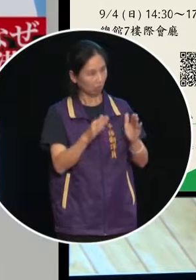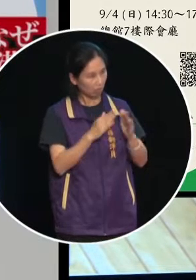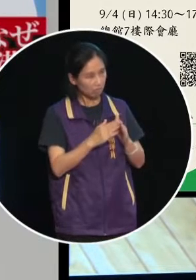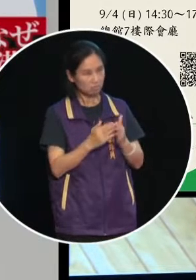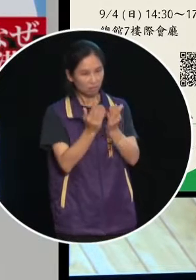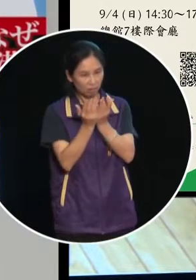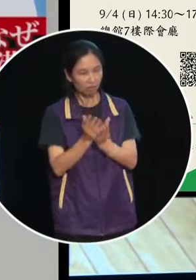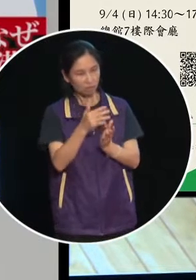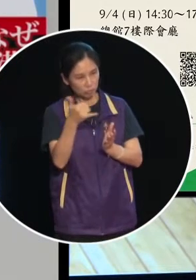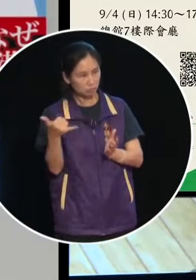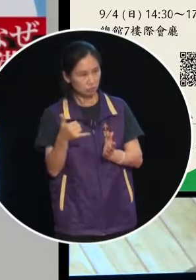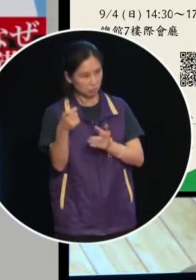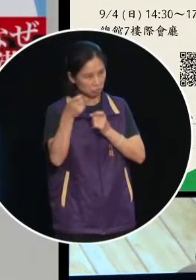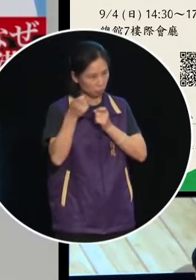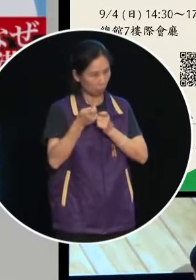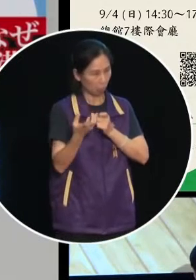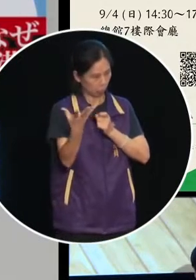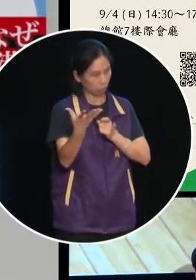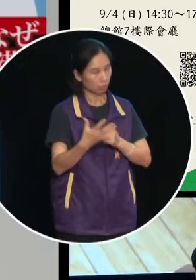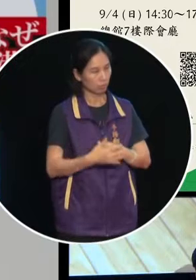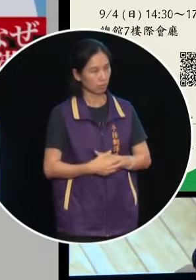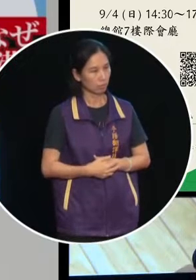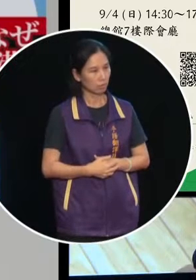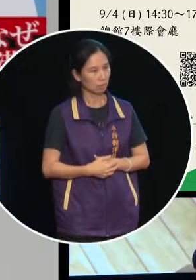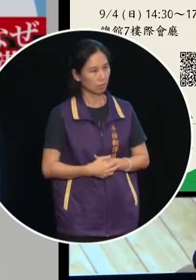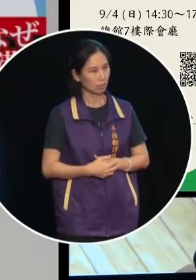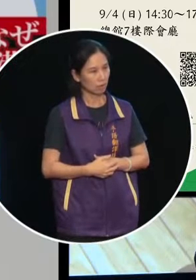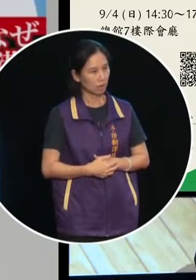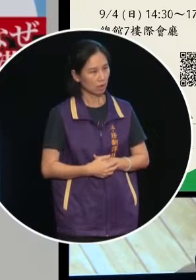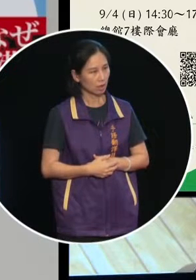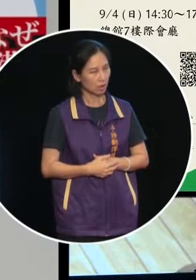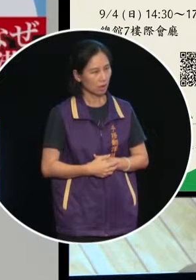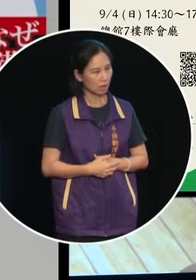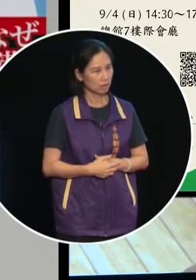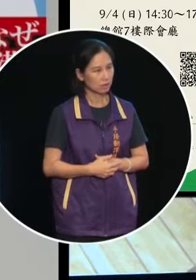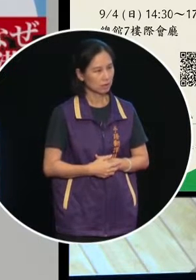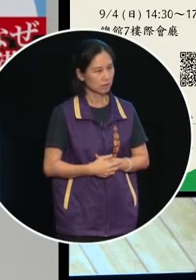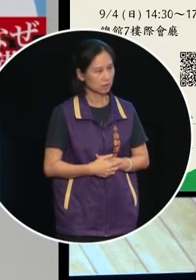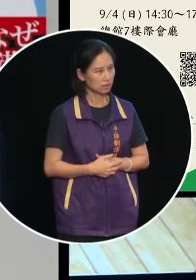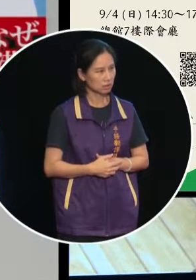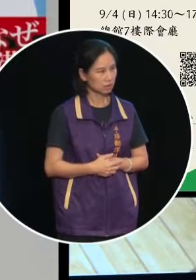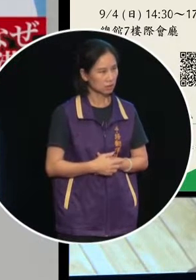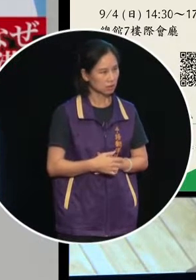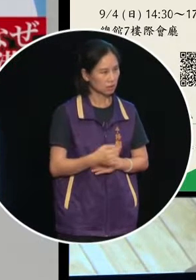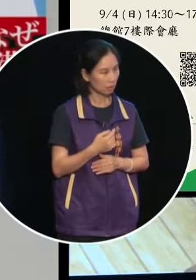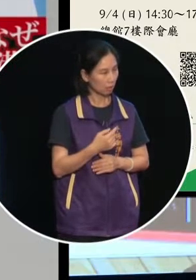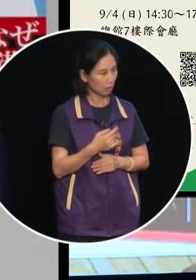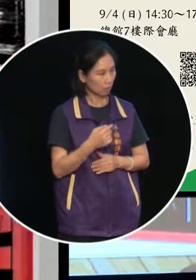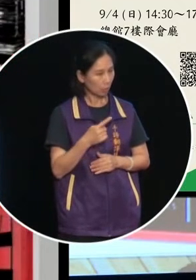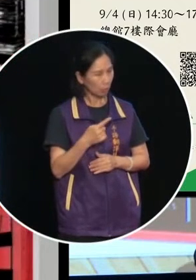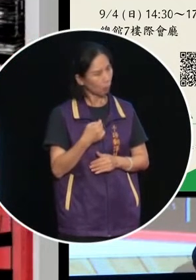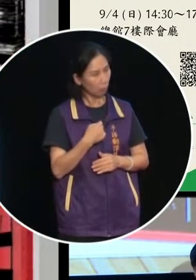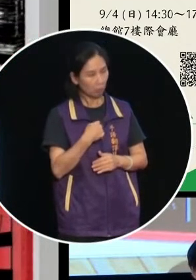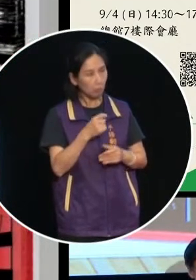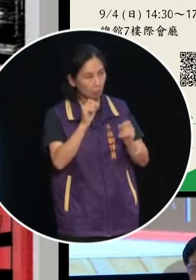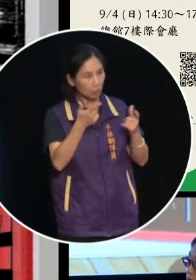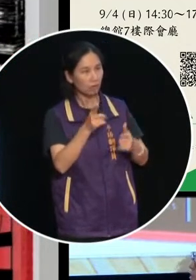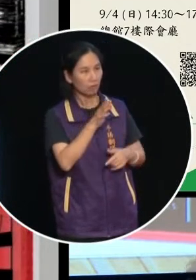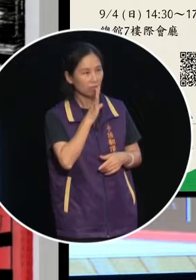最近也越来越多。不过我跟其他的作者有所不一样的是，